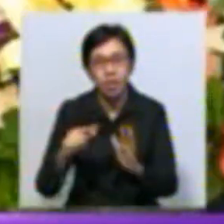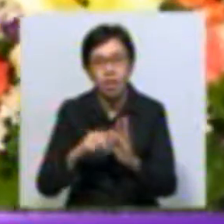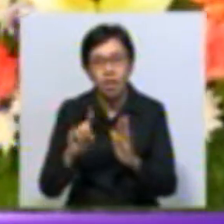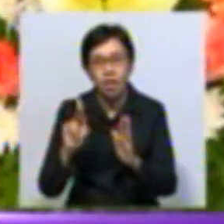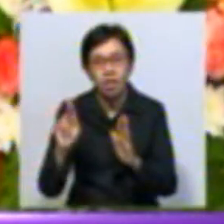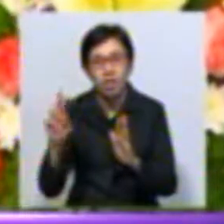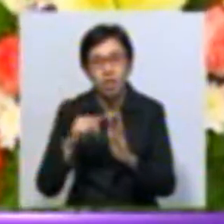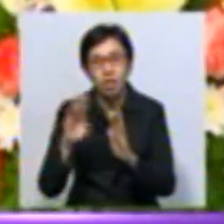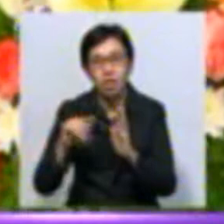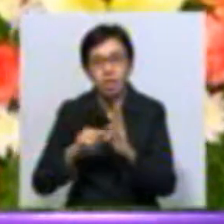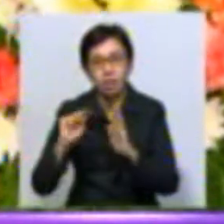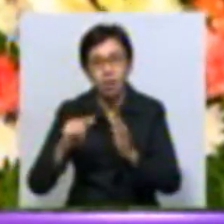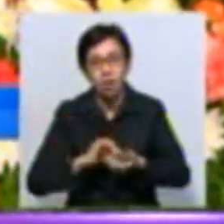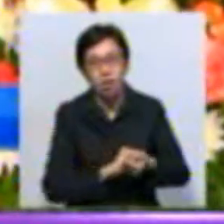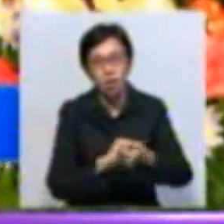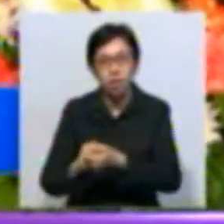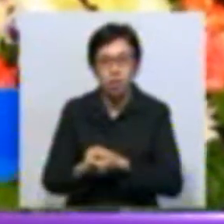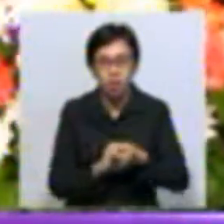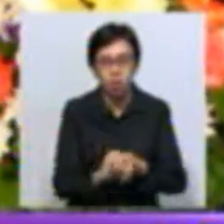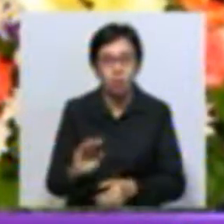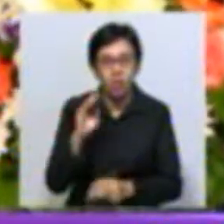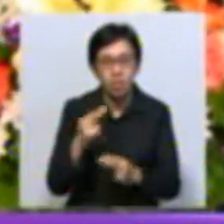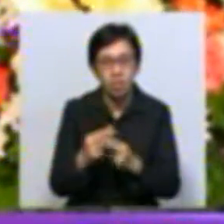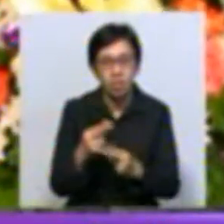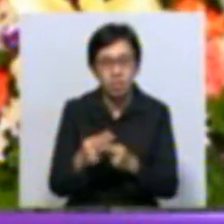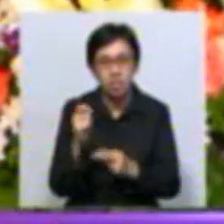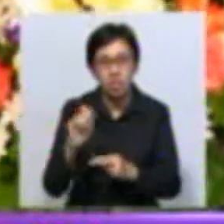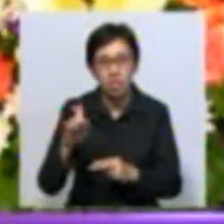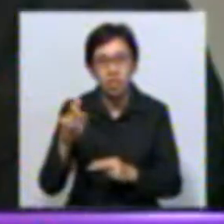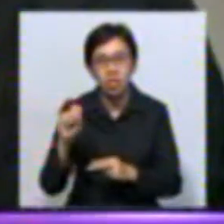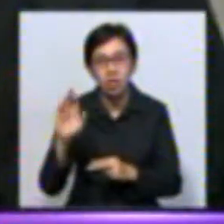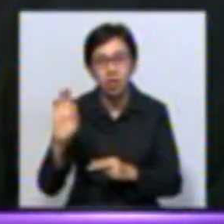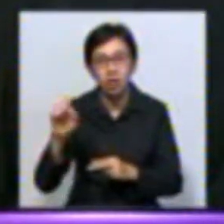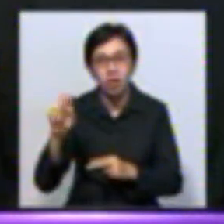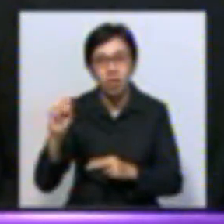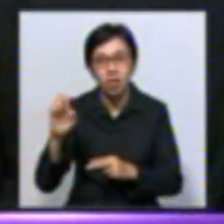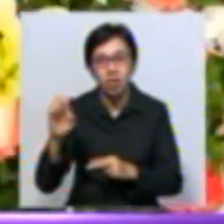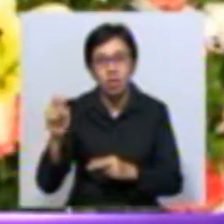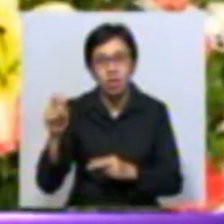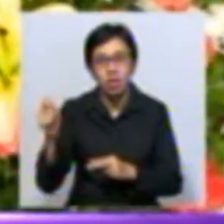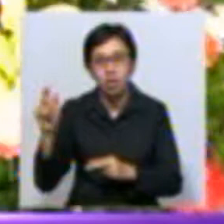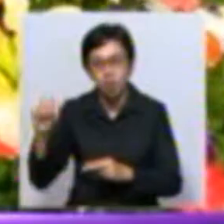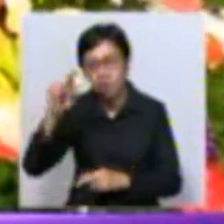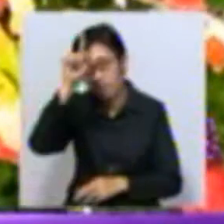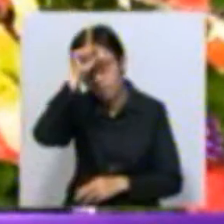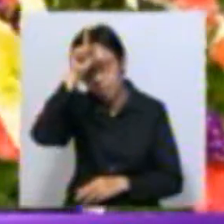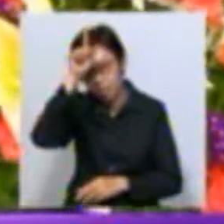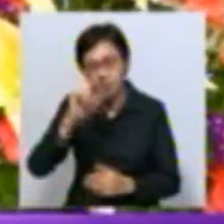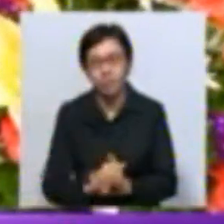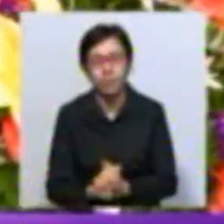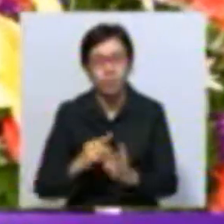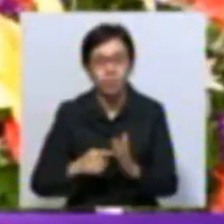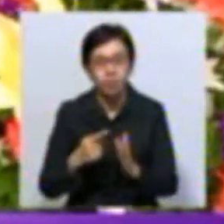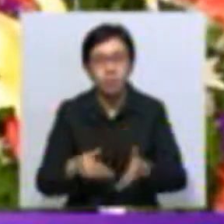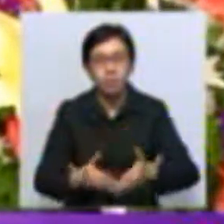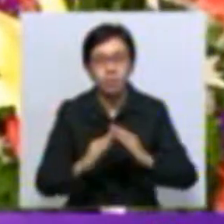ดกระบังร่วมกับบริษัทInfineon Technology Asia Pacific จากเยอรมนีเปิดศูนย์